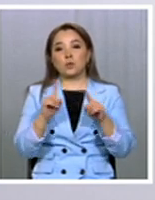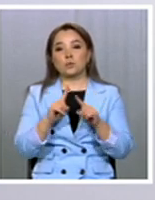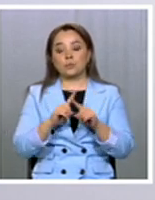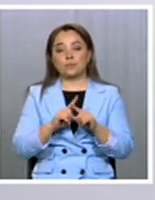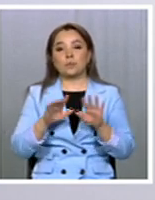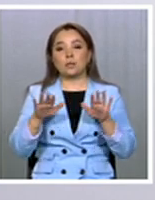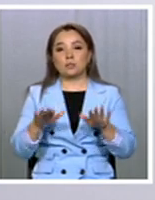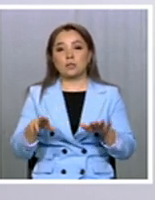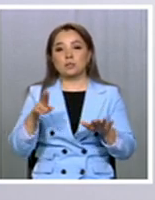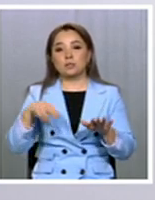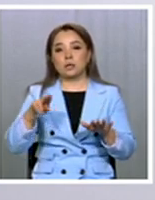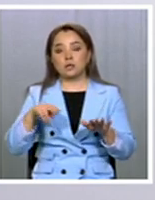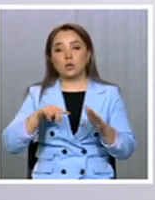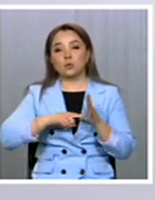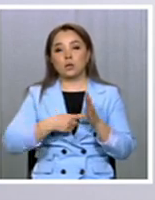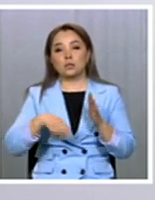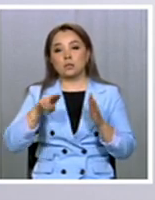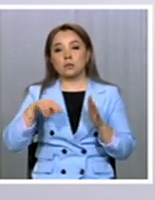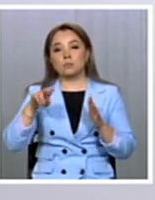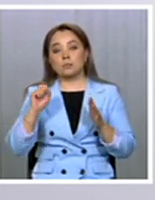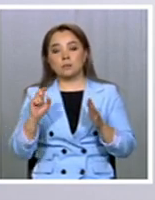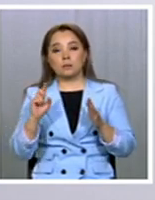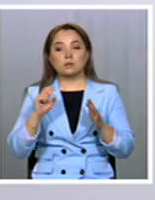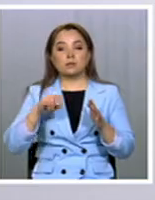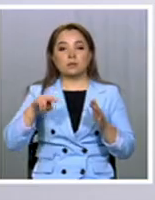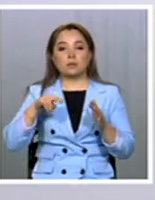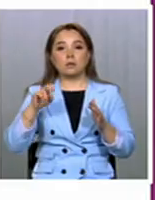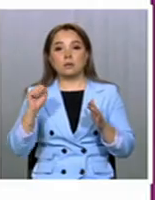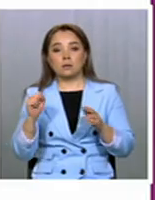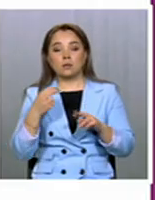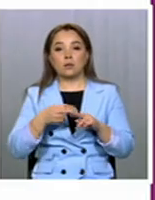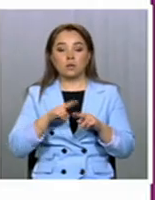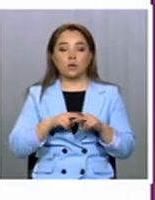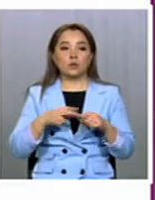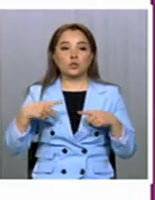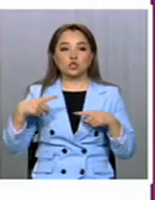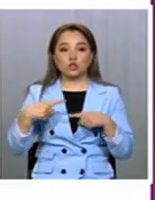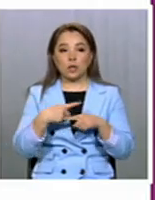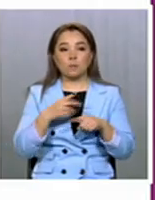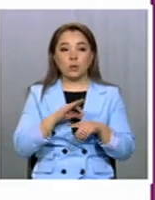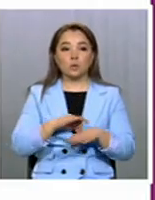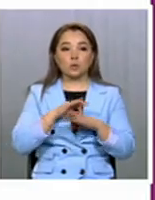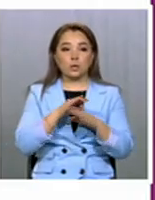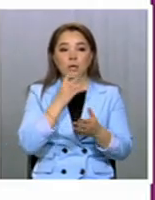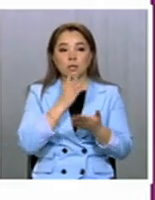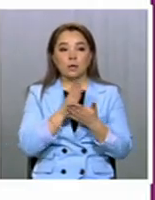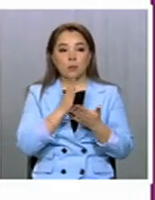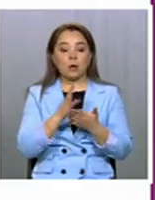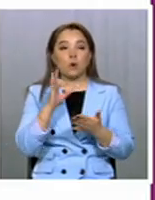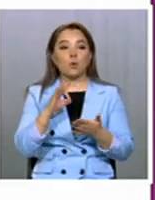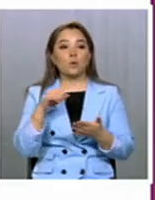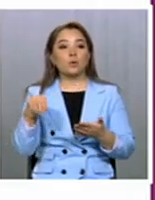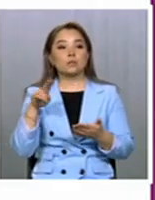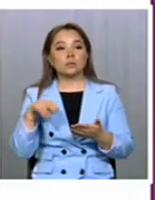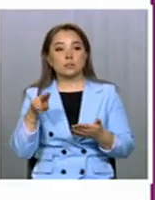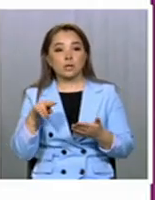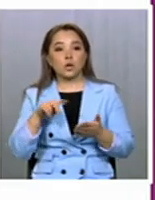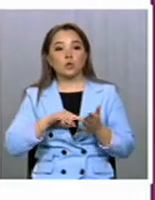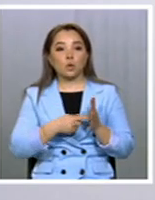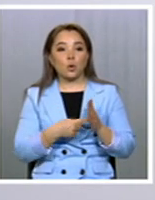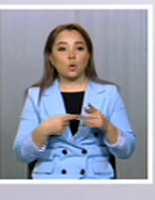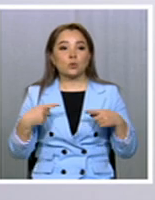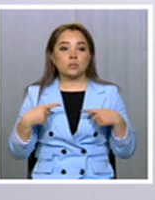нүктесінен Д, А, Д, Б жанамалар жүргізілген. О, Д нүктелері